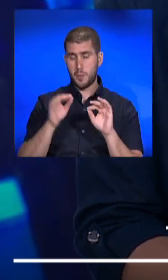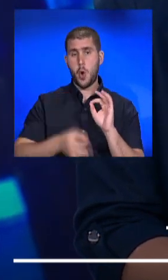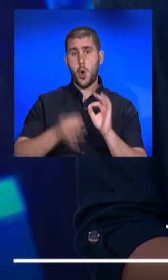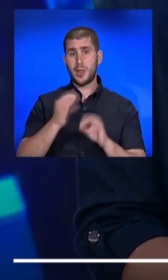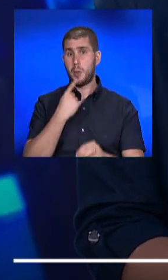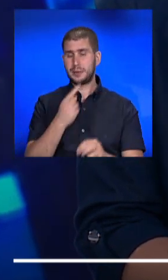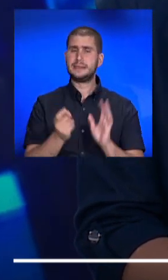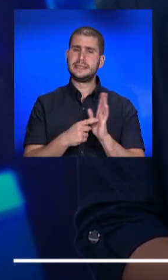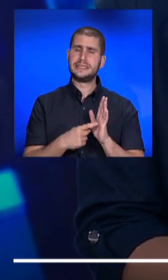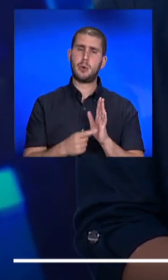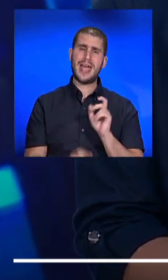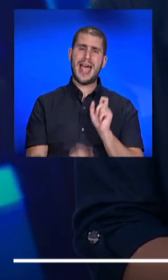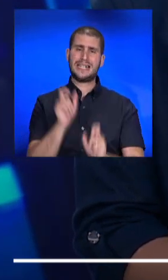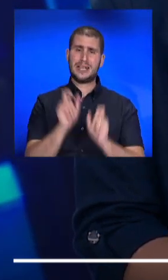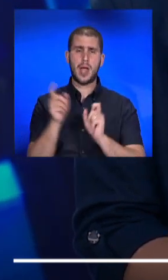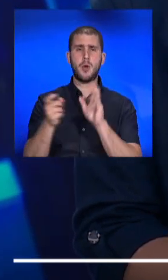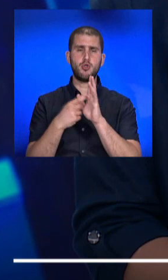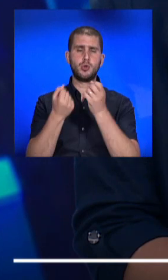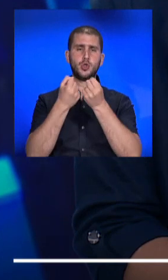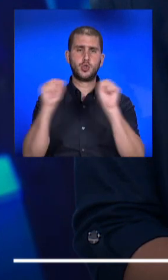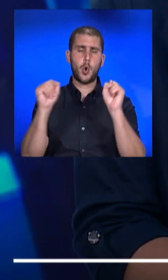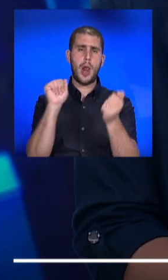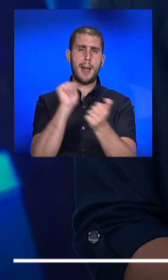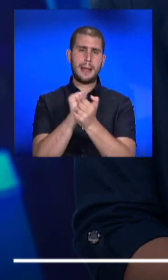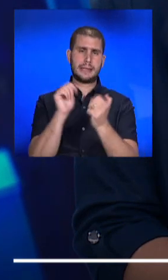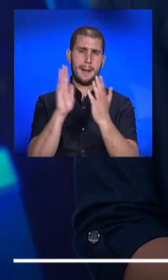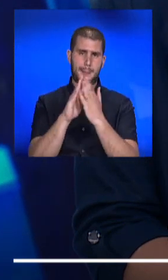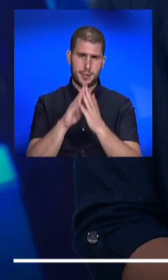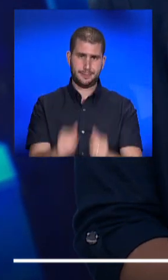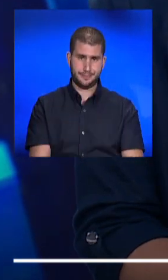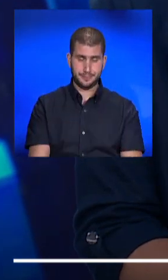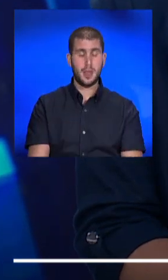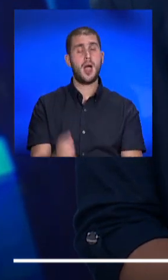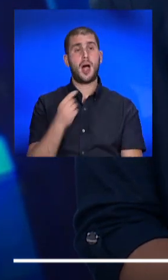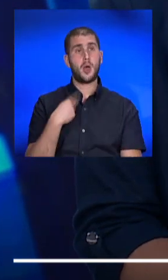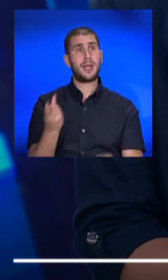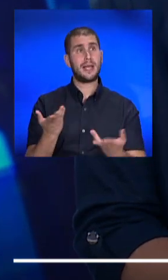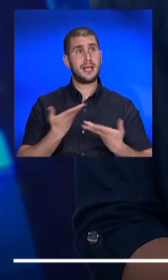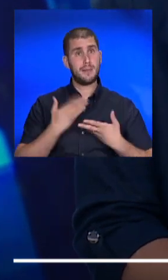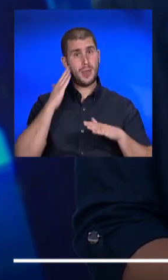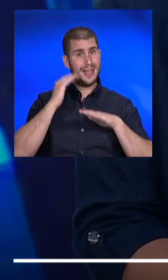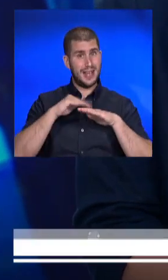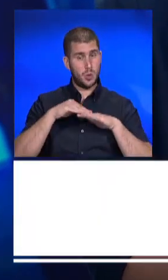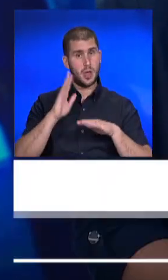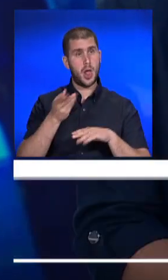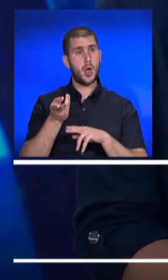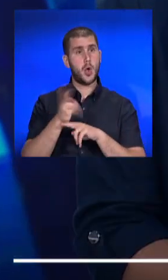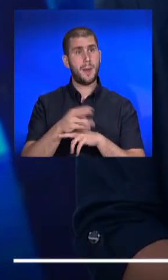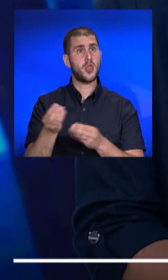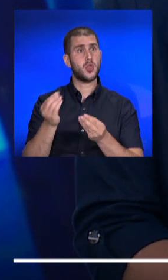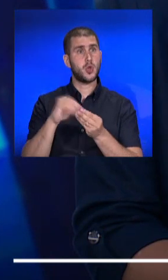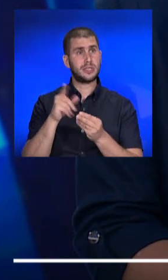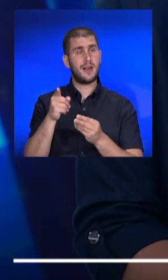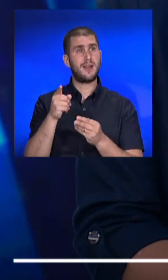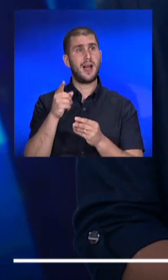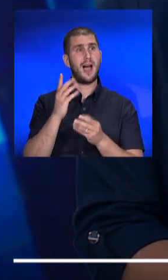היו אזרחיות, הם דורשים לשחרר אותו למעצר בית. ואנחנו מקבלים עדכון מהלילה על קורבן נוסף לתופעת